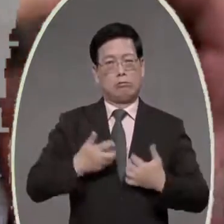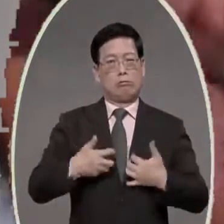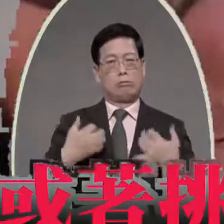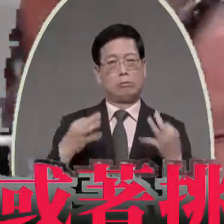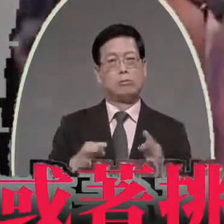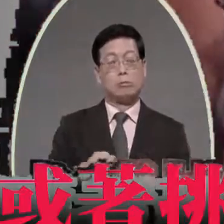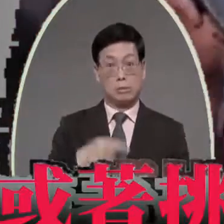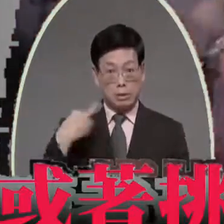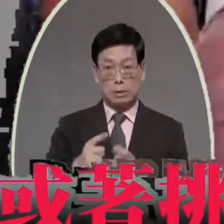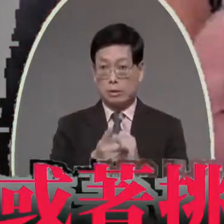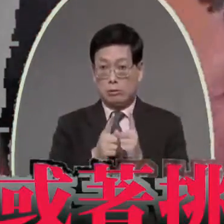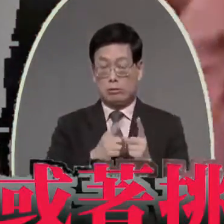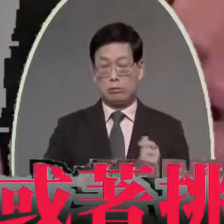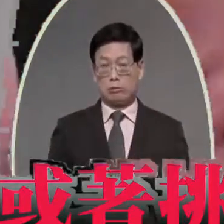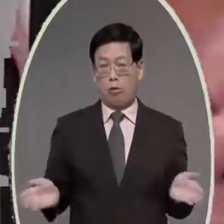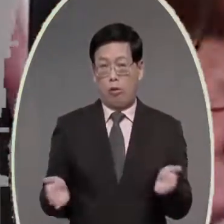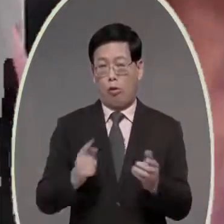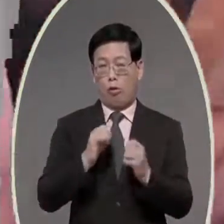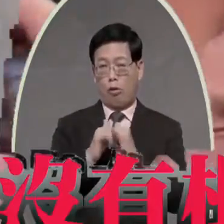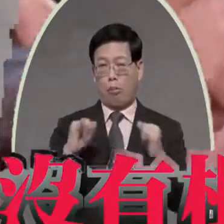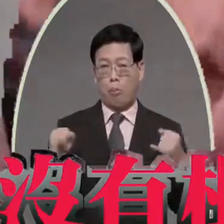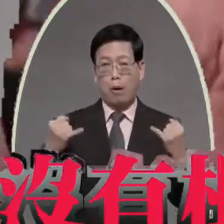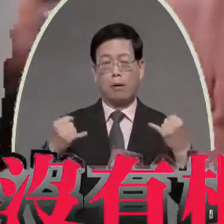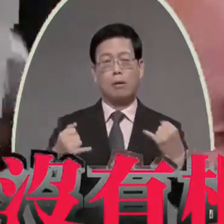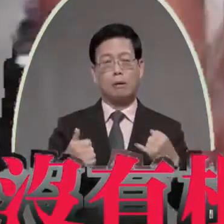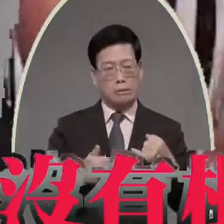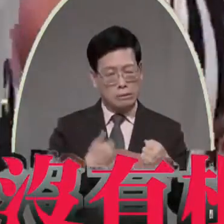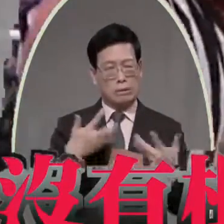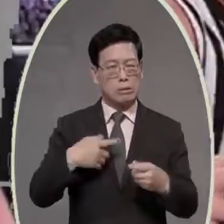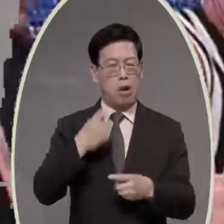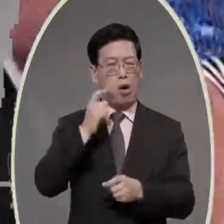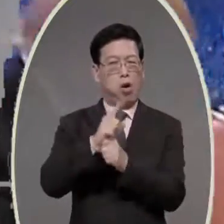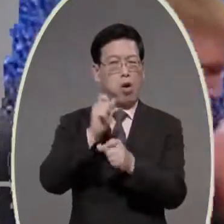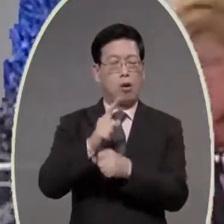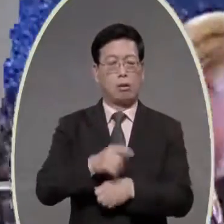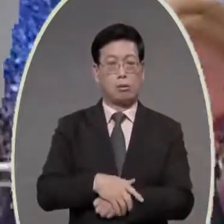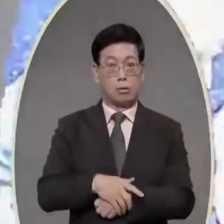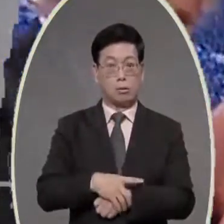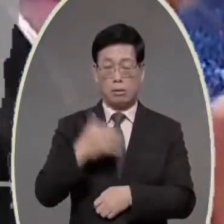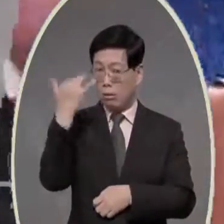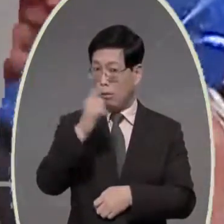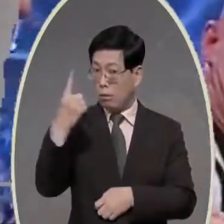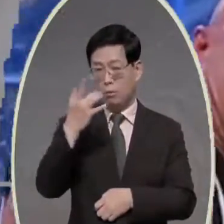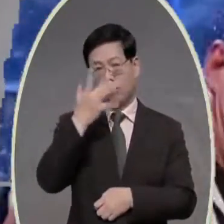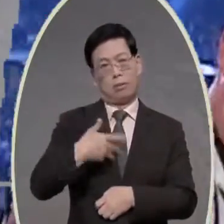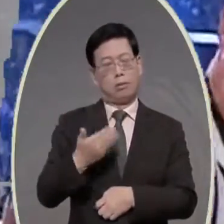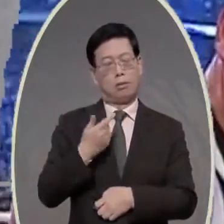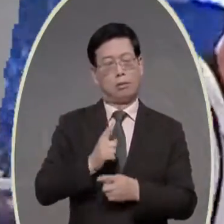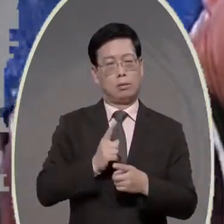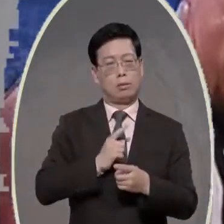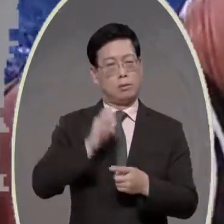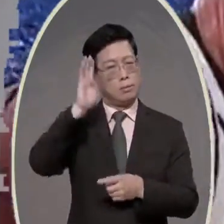发言，或者挑起社会对立，甚而对于是没有根据的指控，有时候还无中生有、断章取